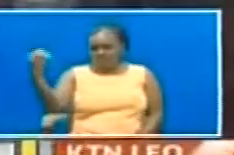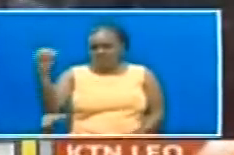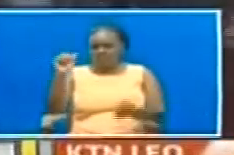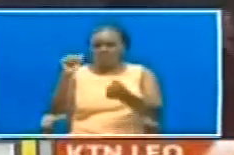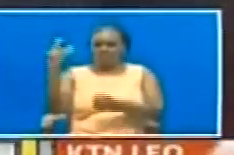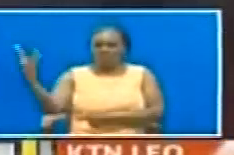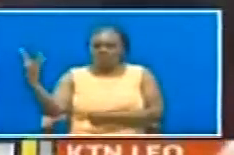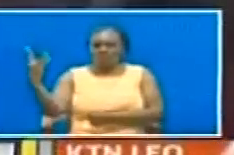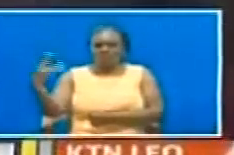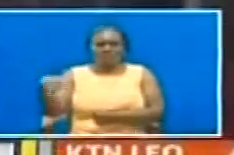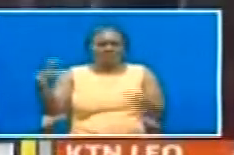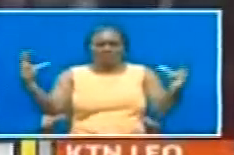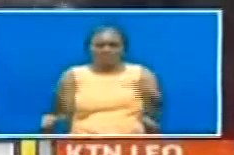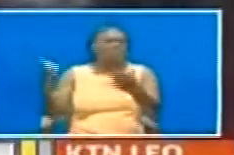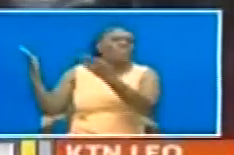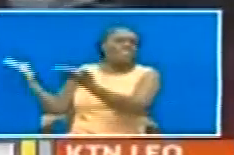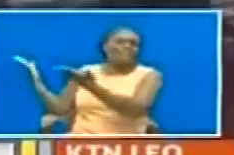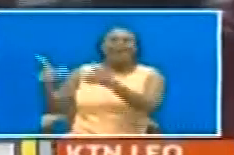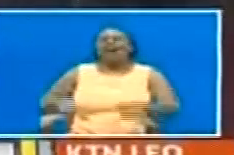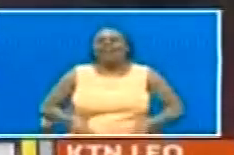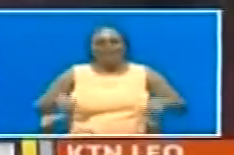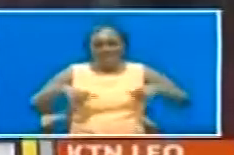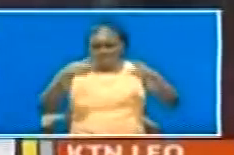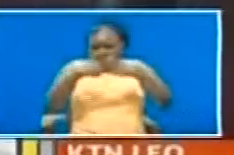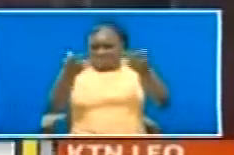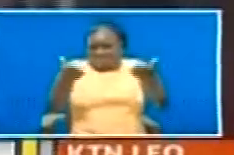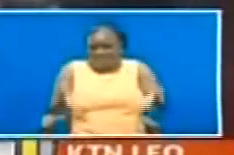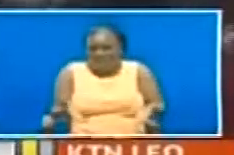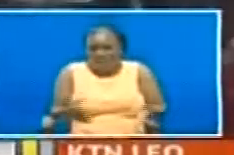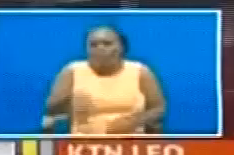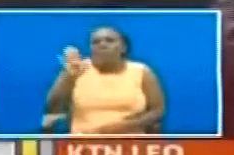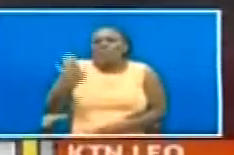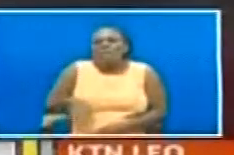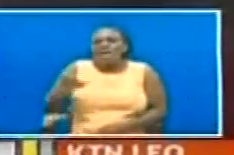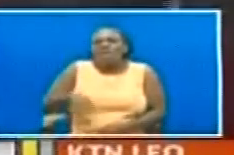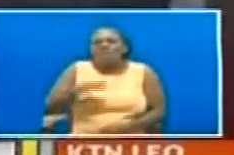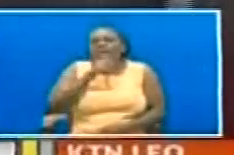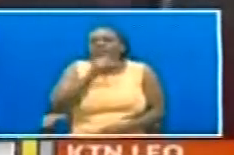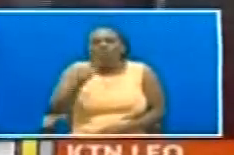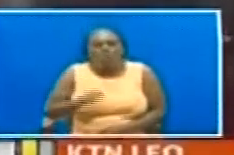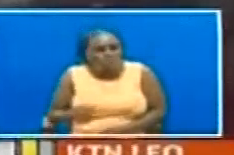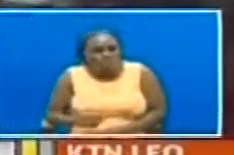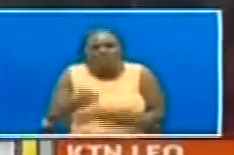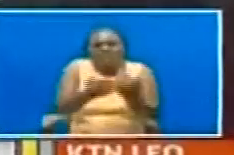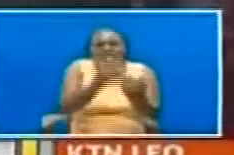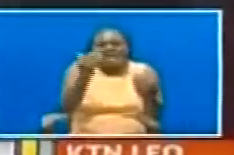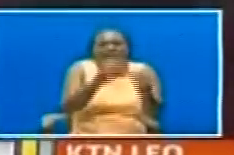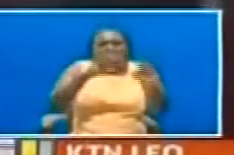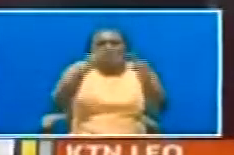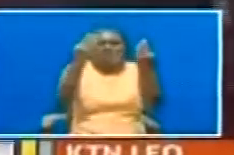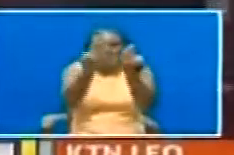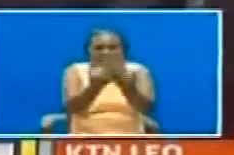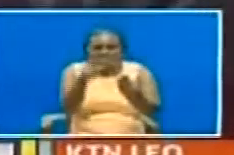2004. Washirika wa kwaya hiyo wangalipo, ila kwa sasa ni kina mama wazima wanaowajibikia jamii zao